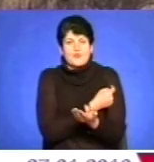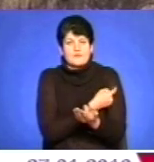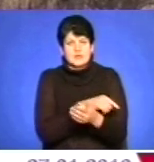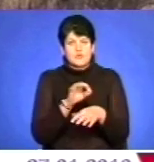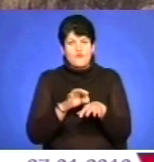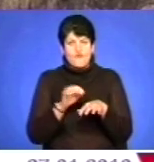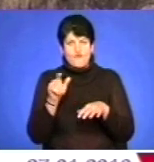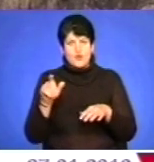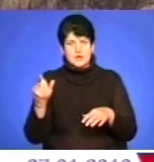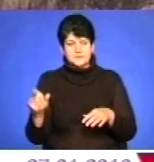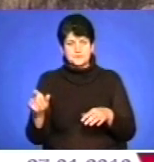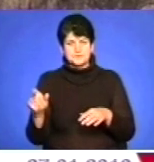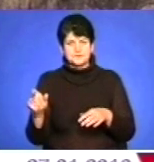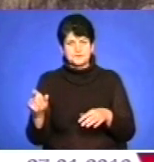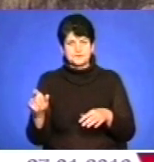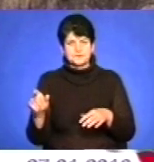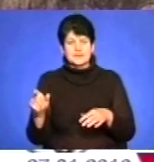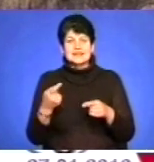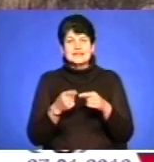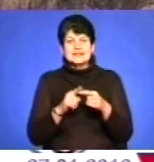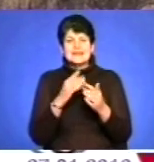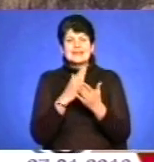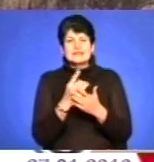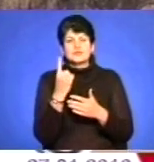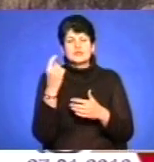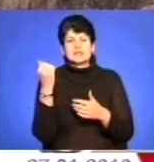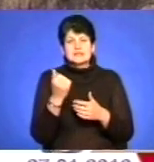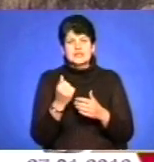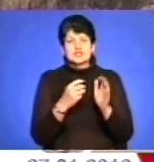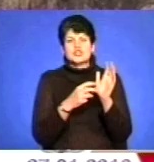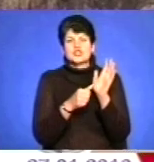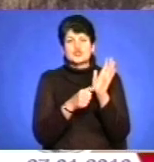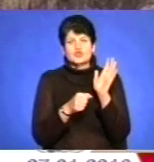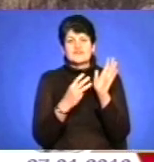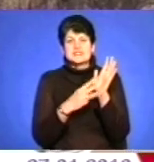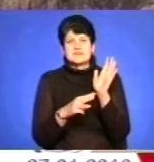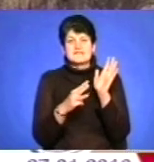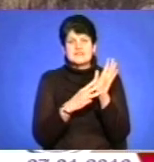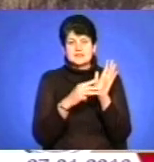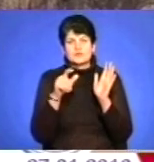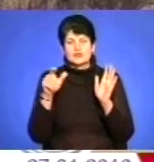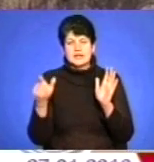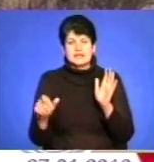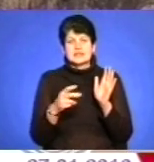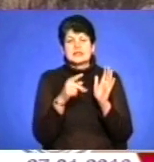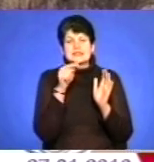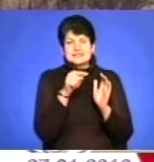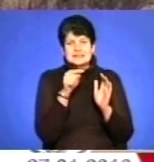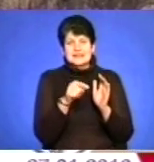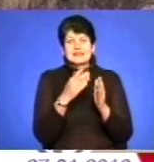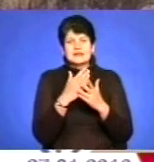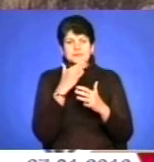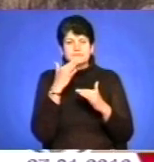Кількість госпіталізованих – це за тиждень 768 осіб, із них 52,7% становлять